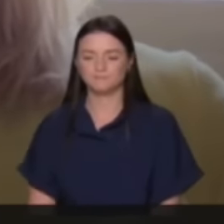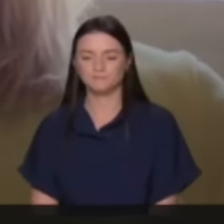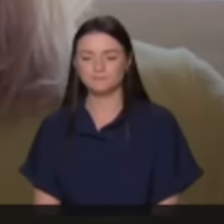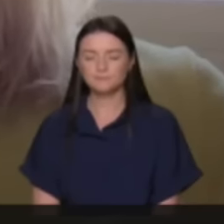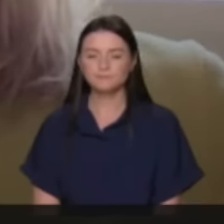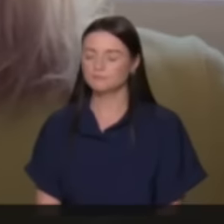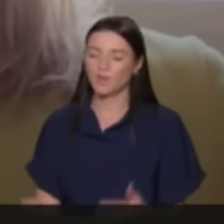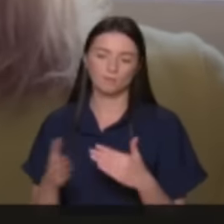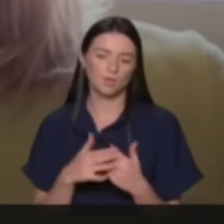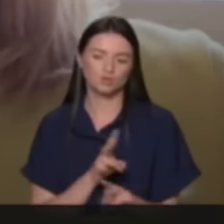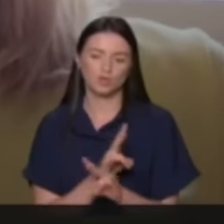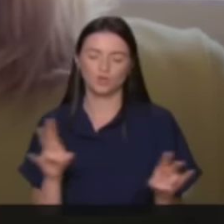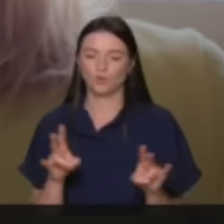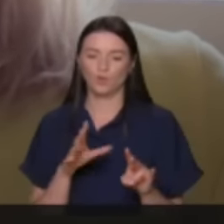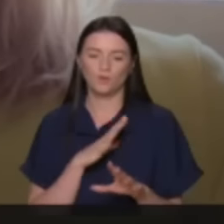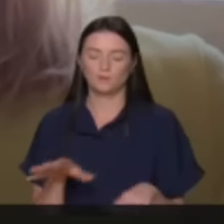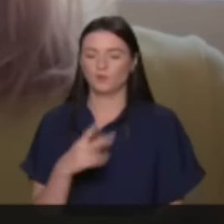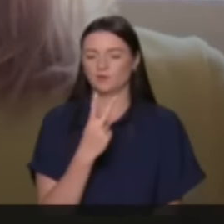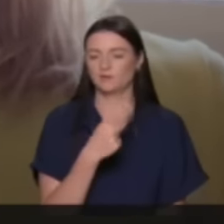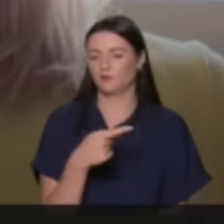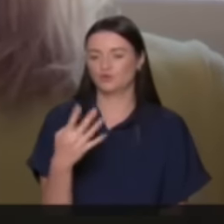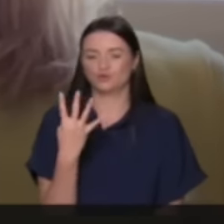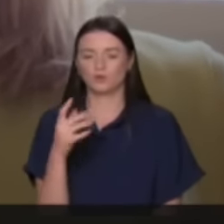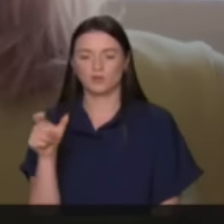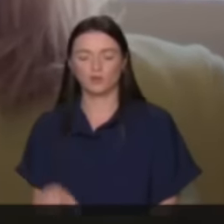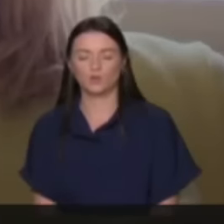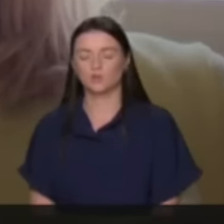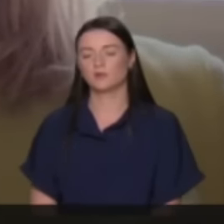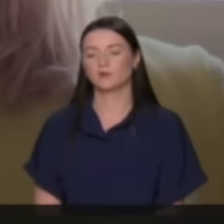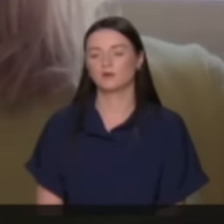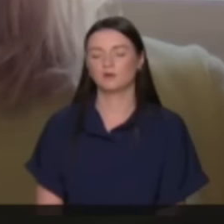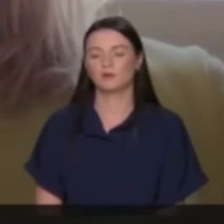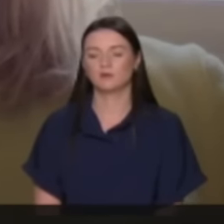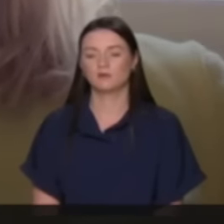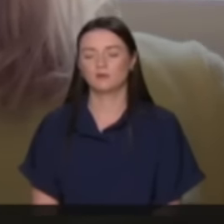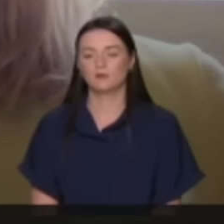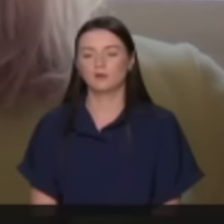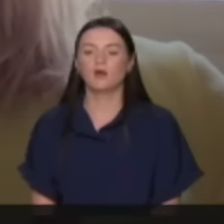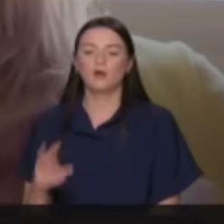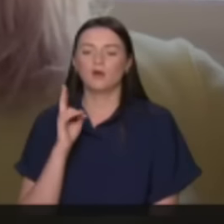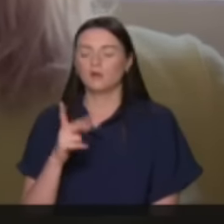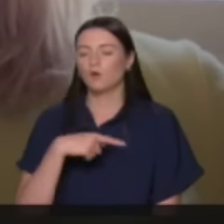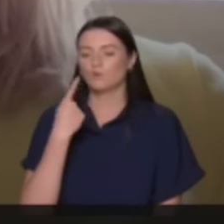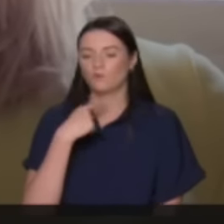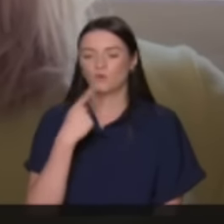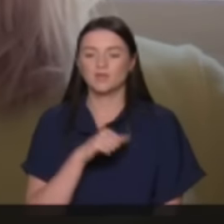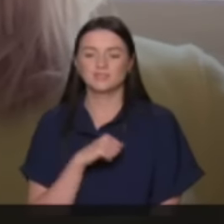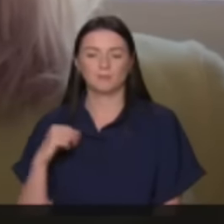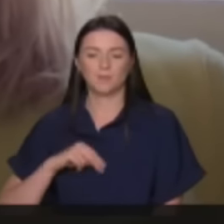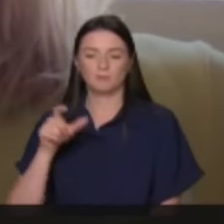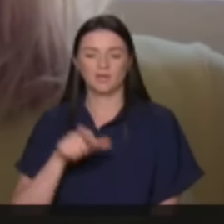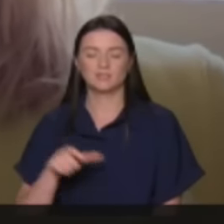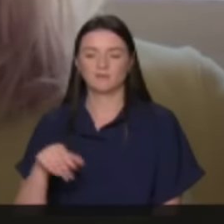майже нікого не було, там 2-4 людини. Я за 15 хвилин, мовлення, прошу. Як говориться, мій працівники ТЦК